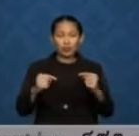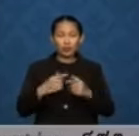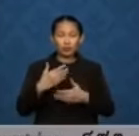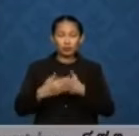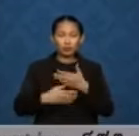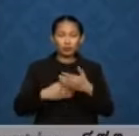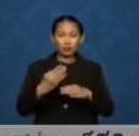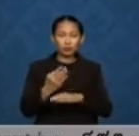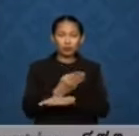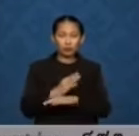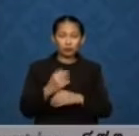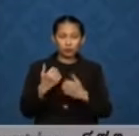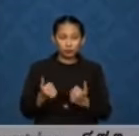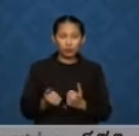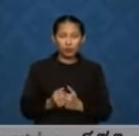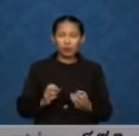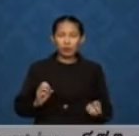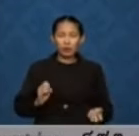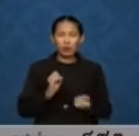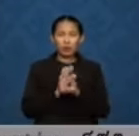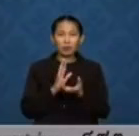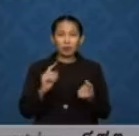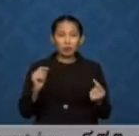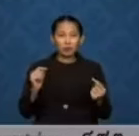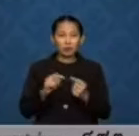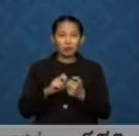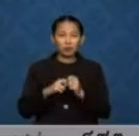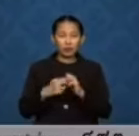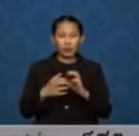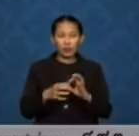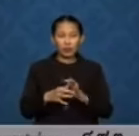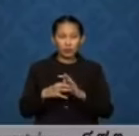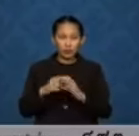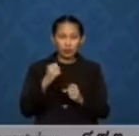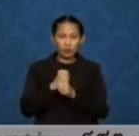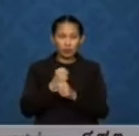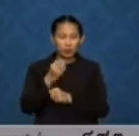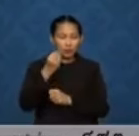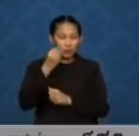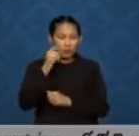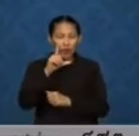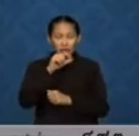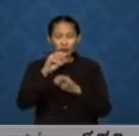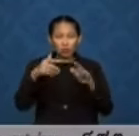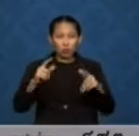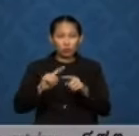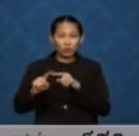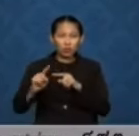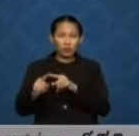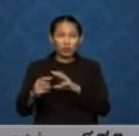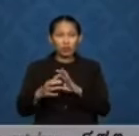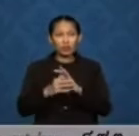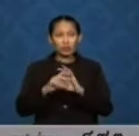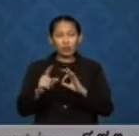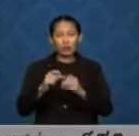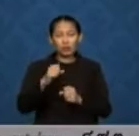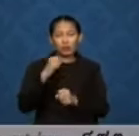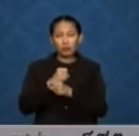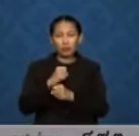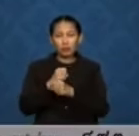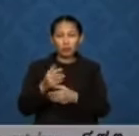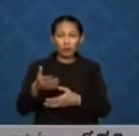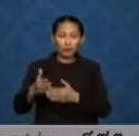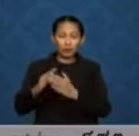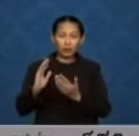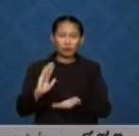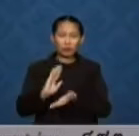นี้จึงส่งผลให้เกิดปัญหาในการประกอบธุรกิจบ้านนกแอ่นหลายประการค่ะไม่ว่าจะเป็นในเรื่องของการก่อสร้างดัด